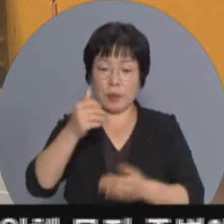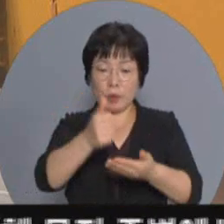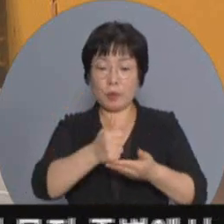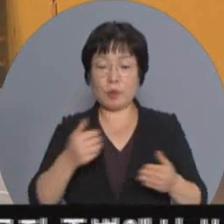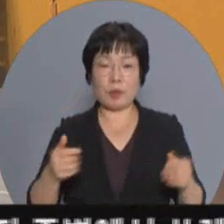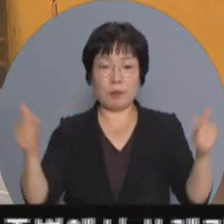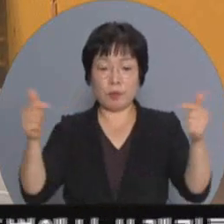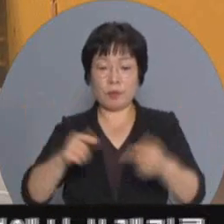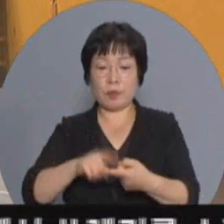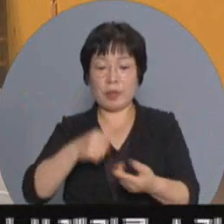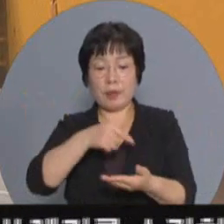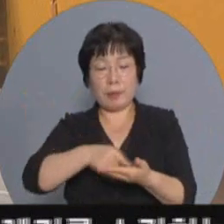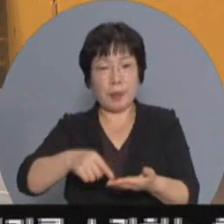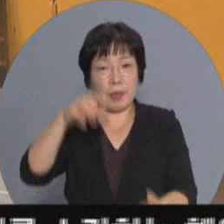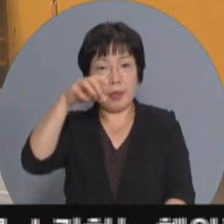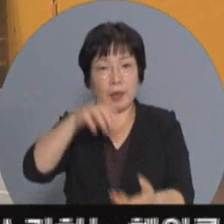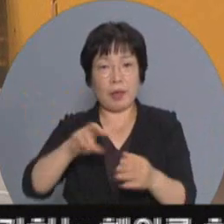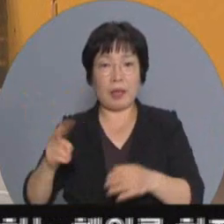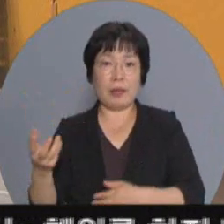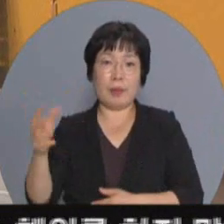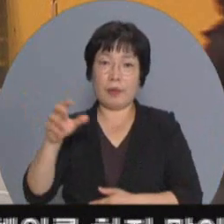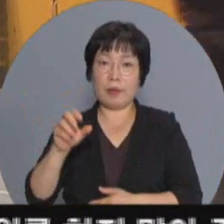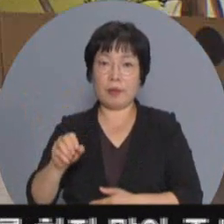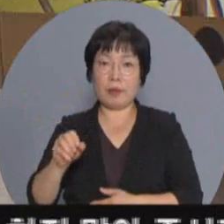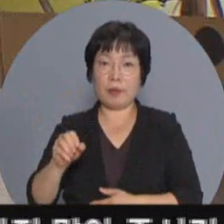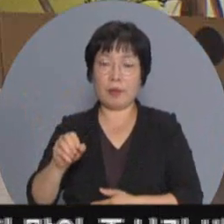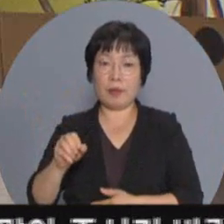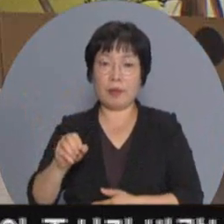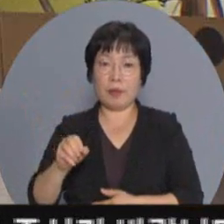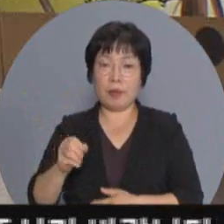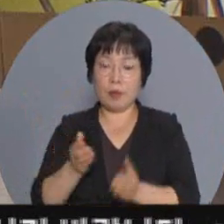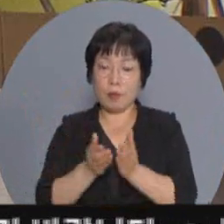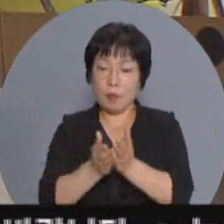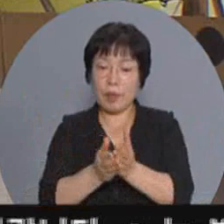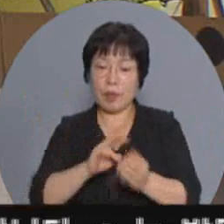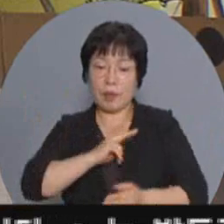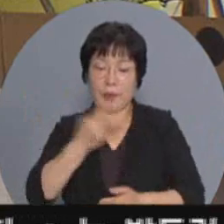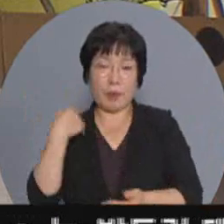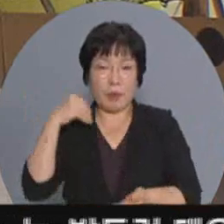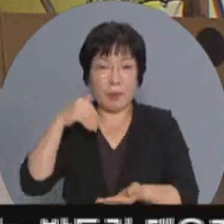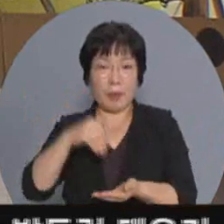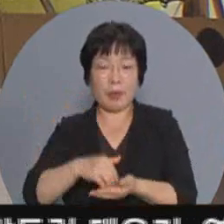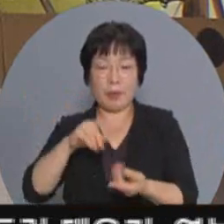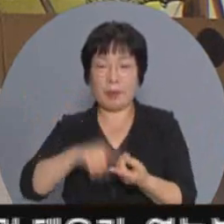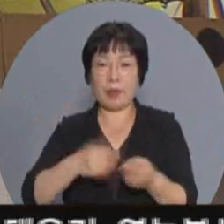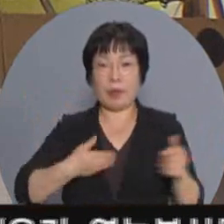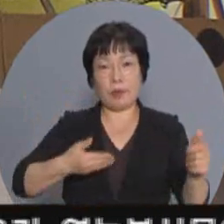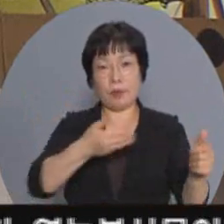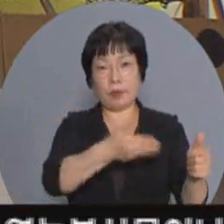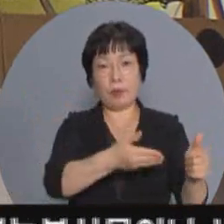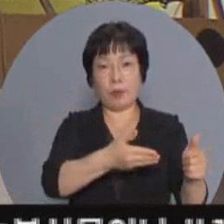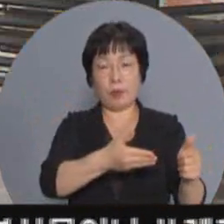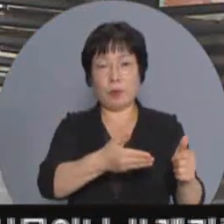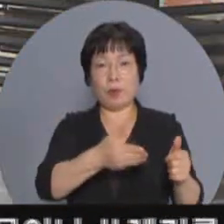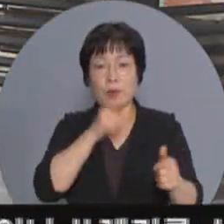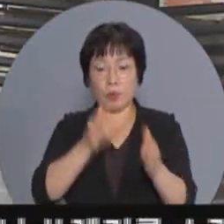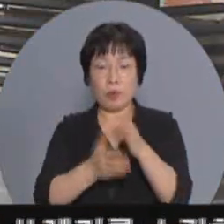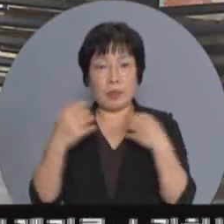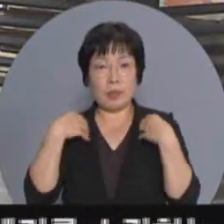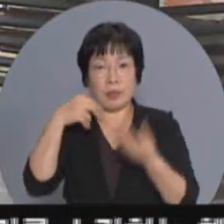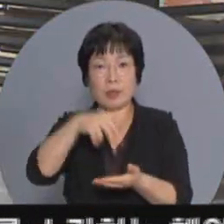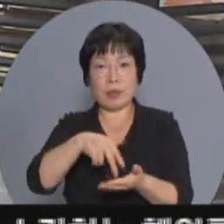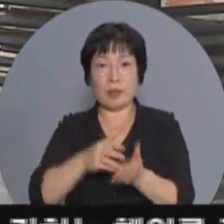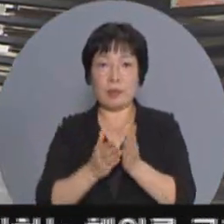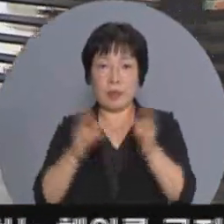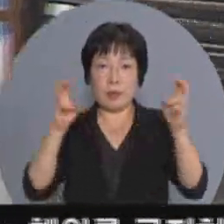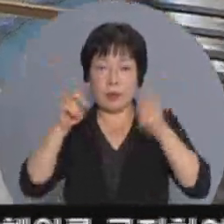등에 의한 누적 적자가 200억 원에 이르고 있다며 운송사업 면허 반납 의사를 보였다고 밝혔습니다. 특히 여수시는